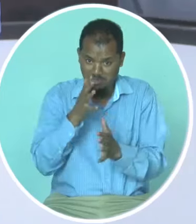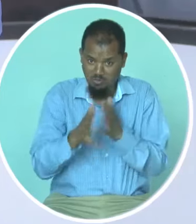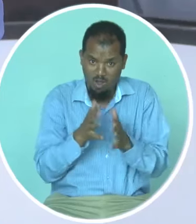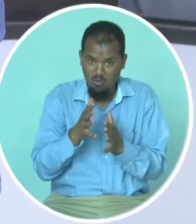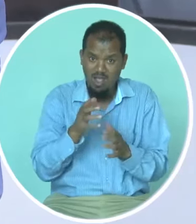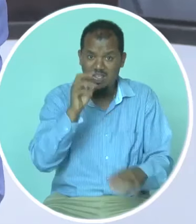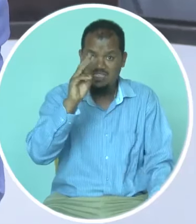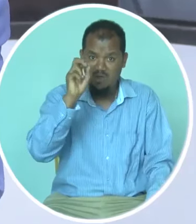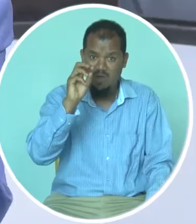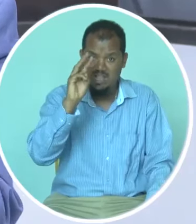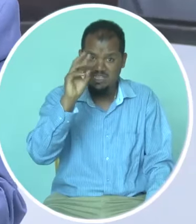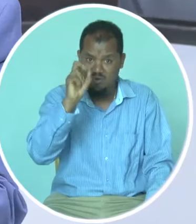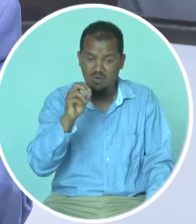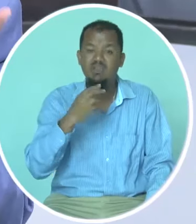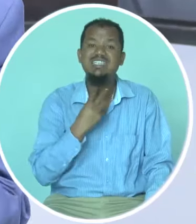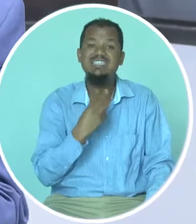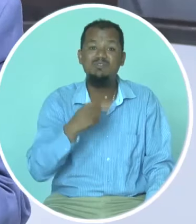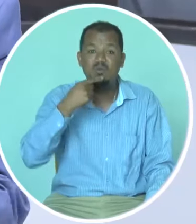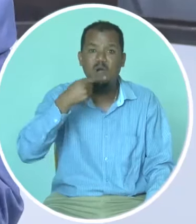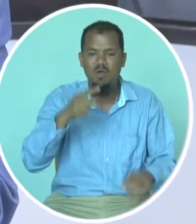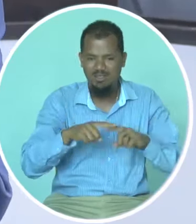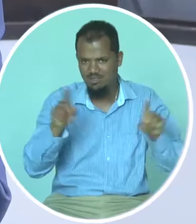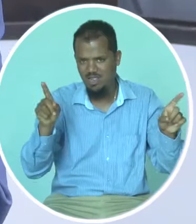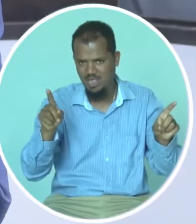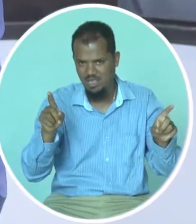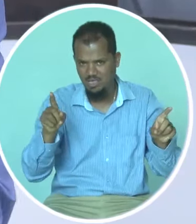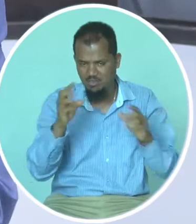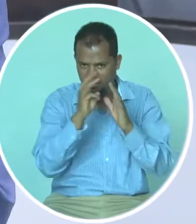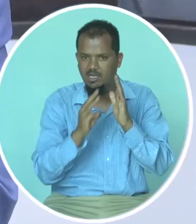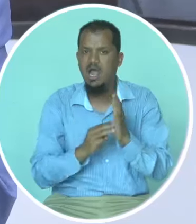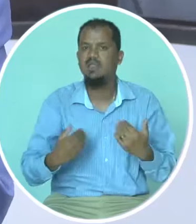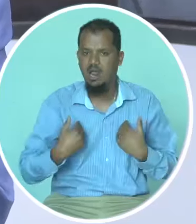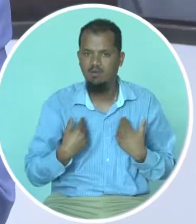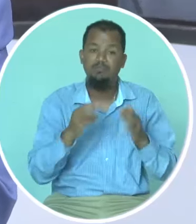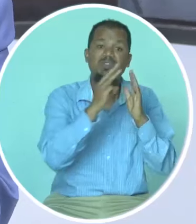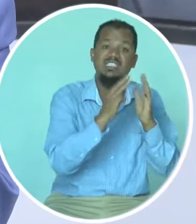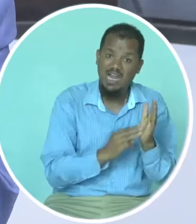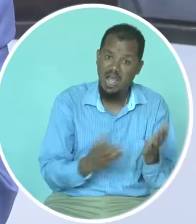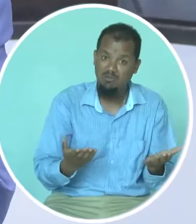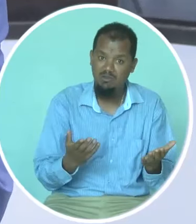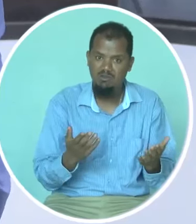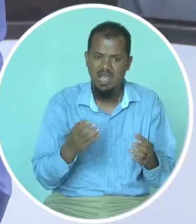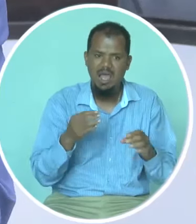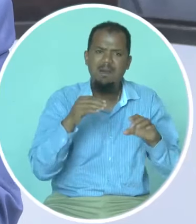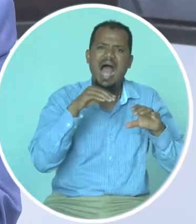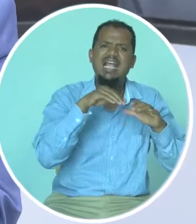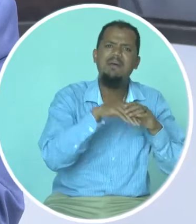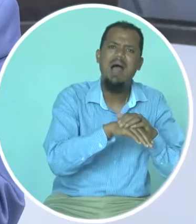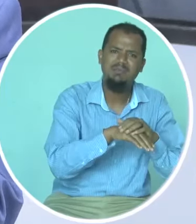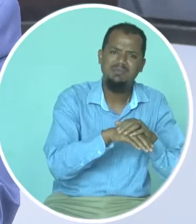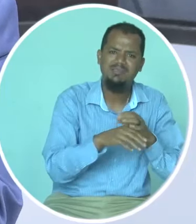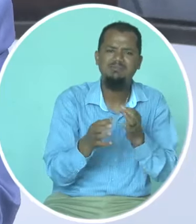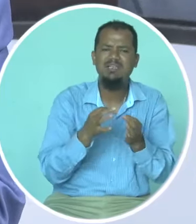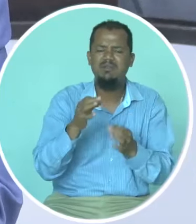ስልት ወይንም ሰዋሰው ከድምጽ ቋንቋ የተለየ ስርዓት አለው። ስርዓቱ በአገባብ